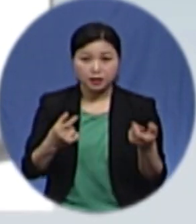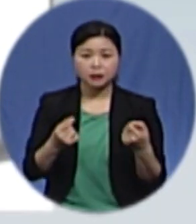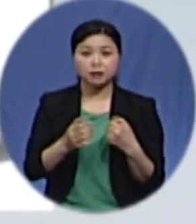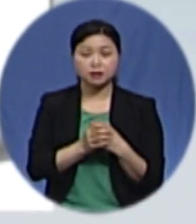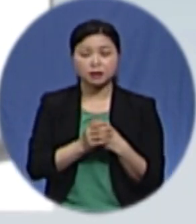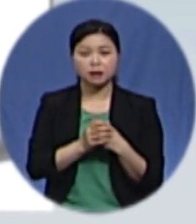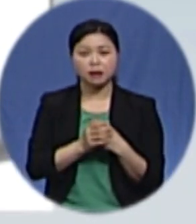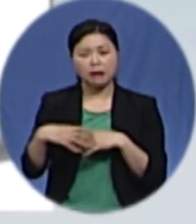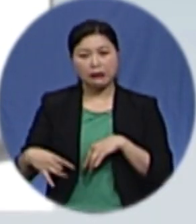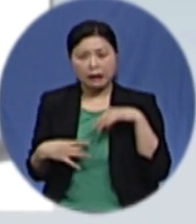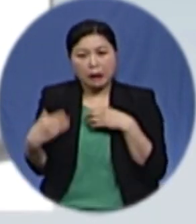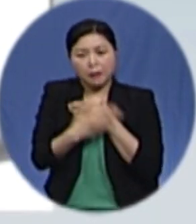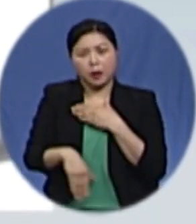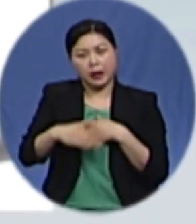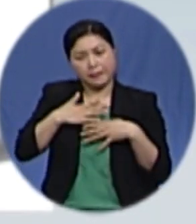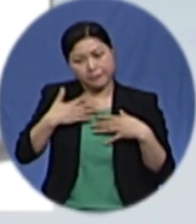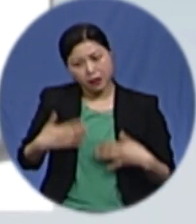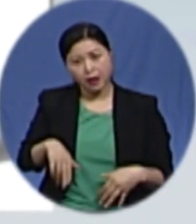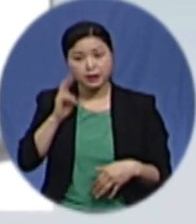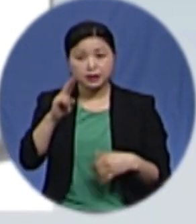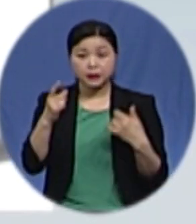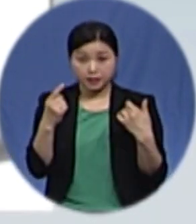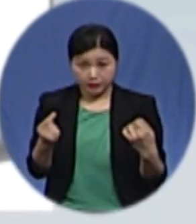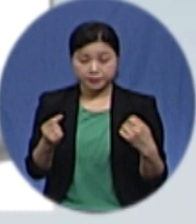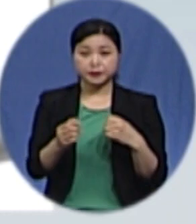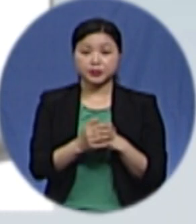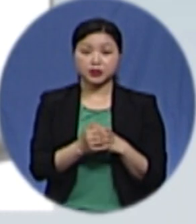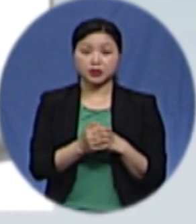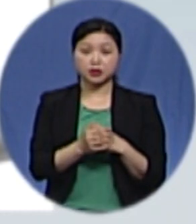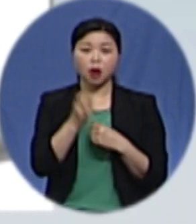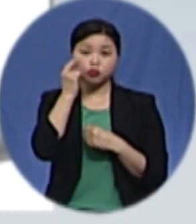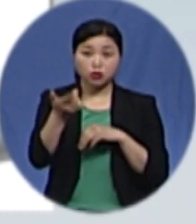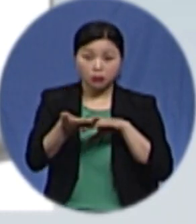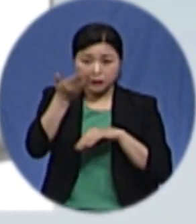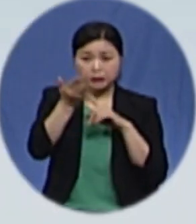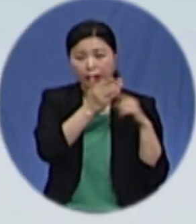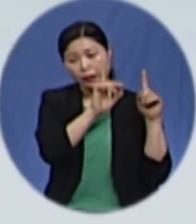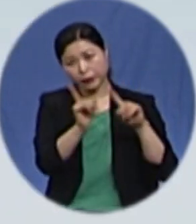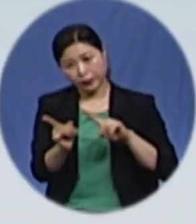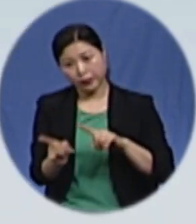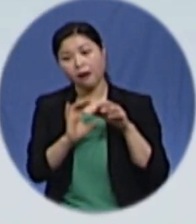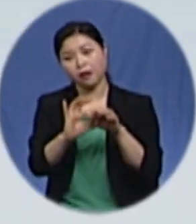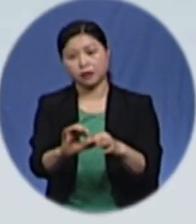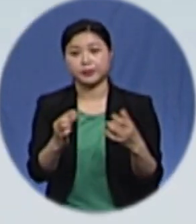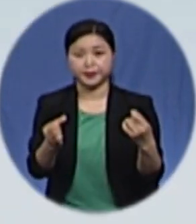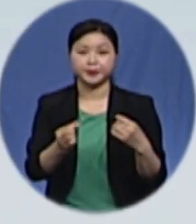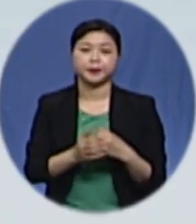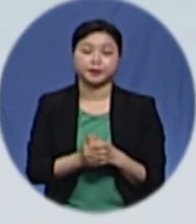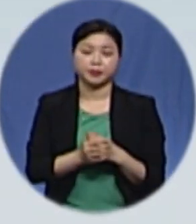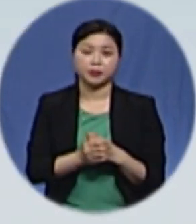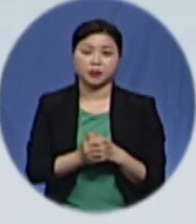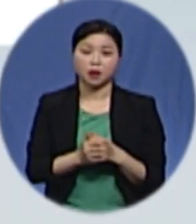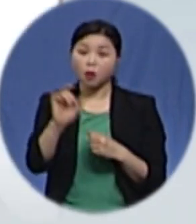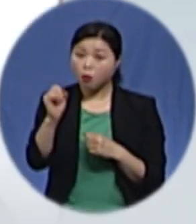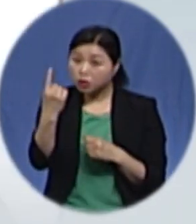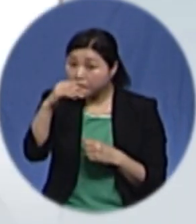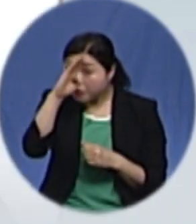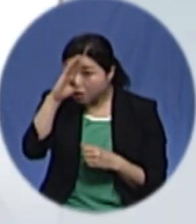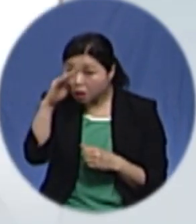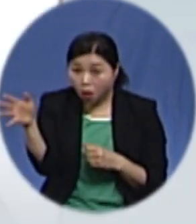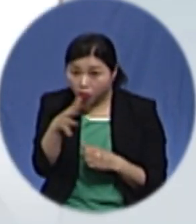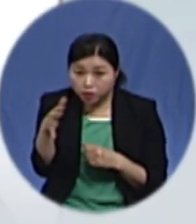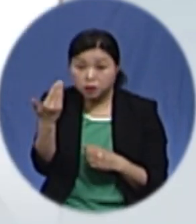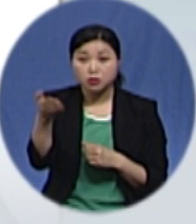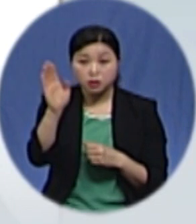극심한 피로감을 일으키기 때문에 만성 피로의 주요 원인으로 꼽힙니다. 문제는 원인 질환이 없는